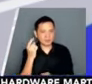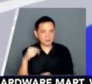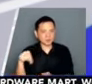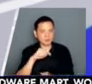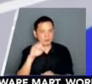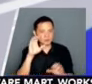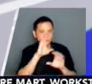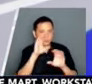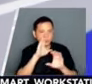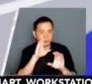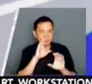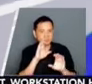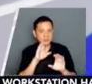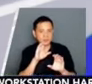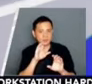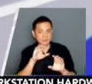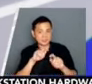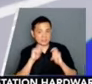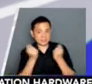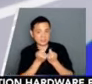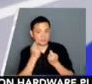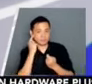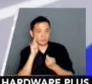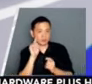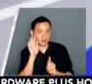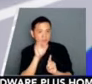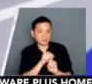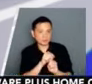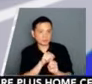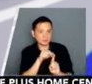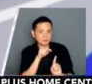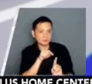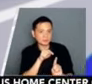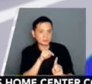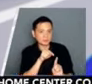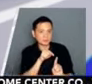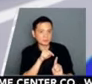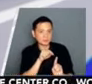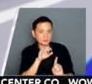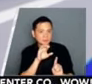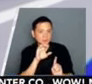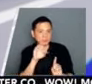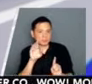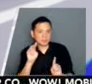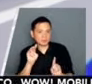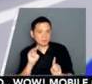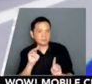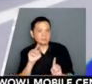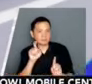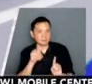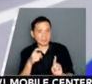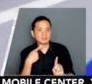mga searching team, yung mga CDM po, binis po natin, wala pong armas.